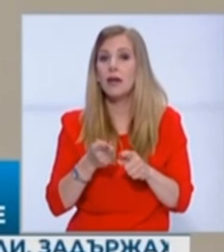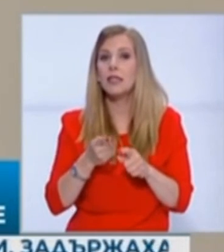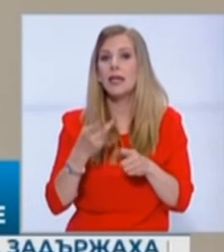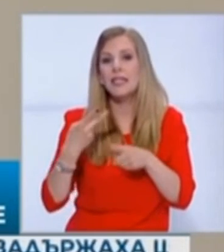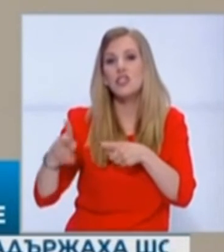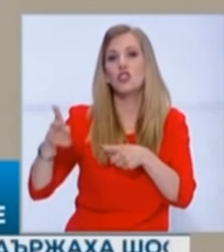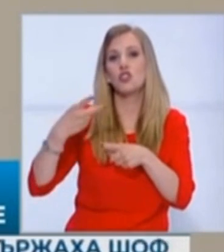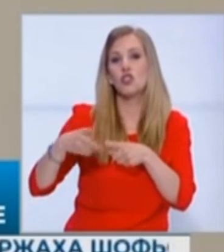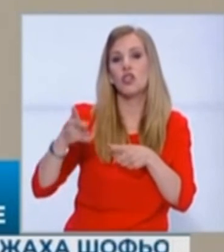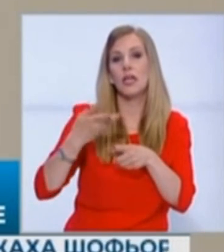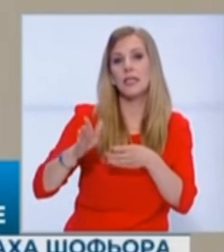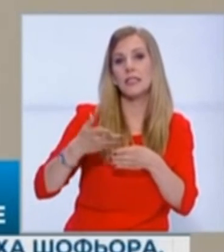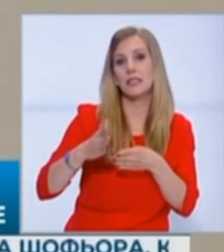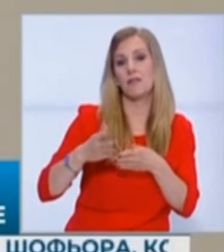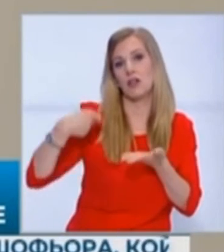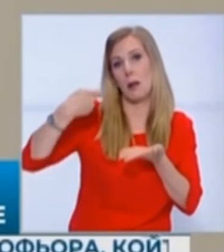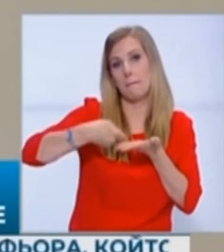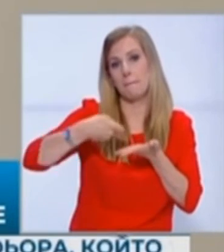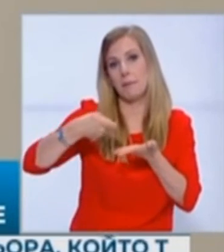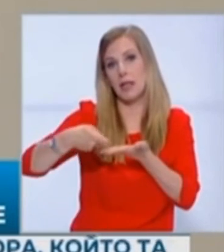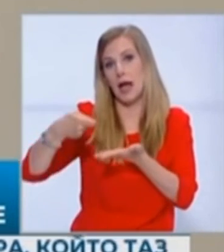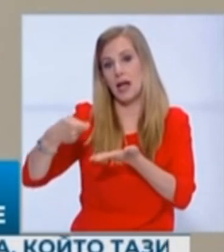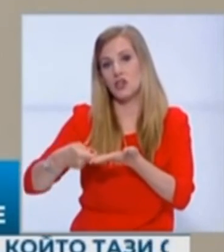трябва да си изчистят своето заплащане към крайните потребители.